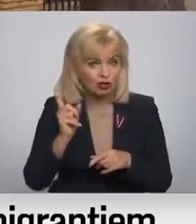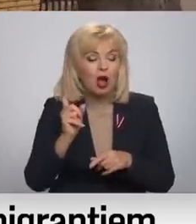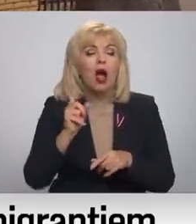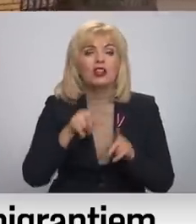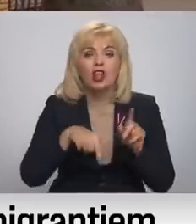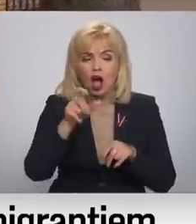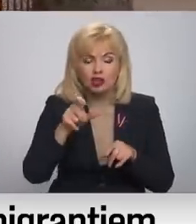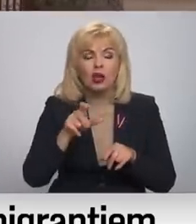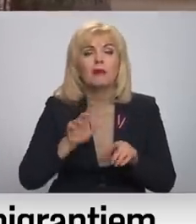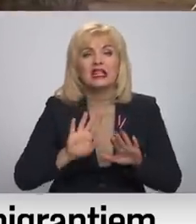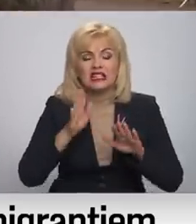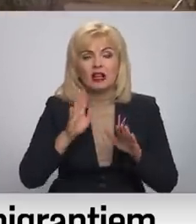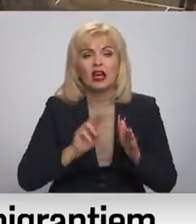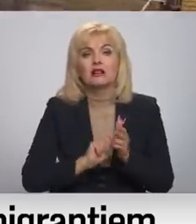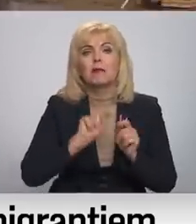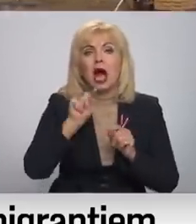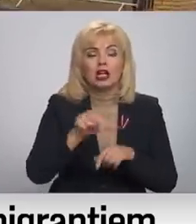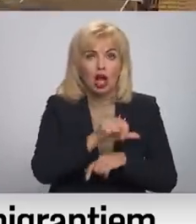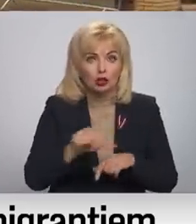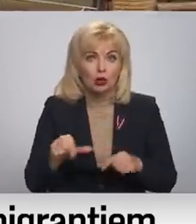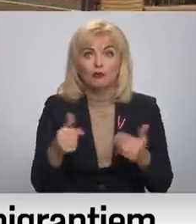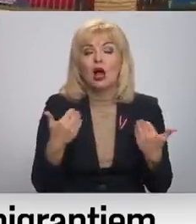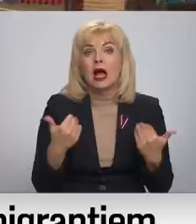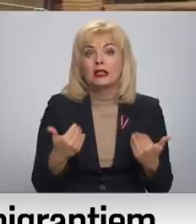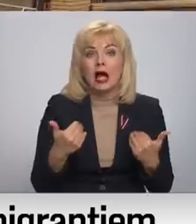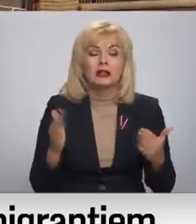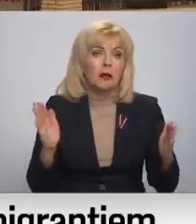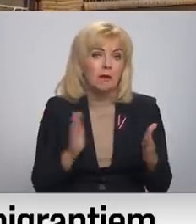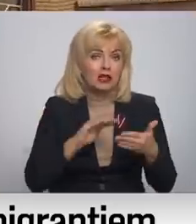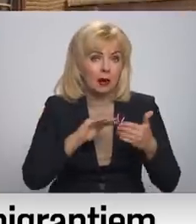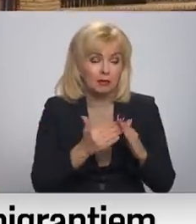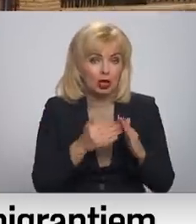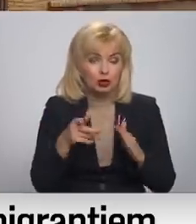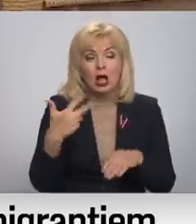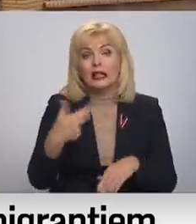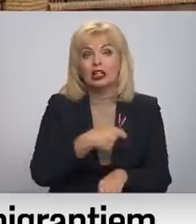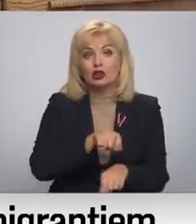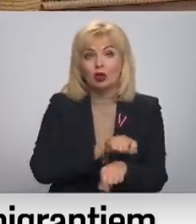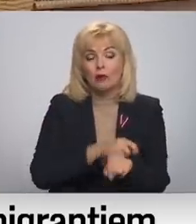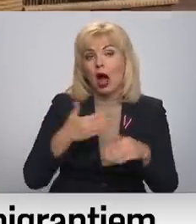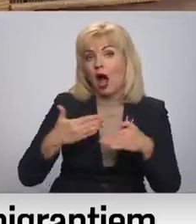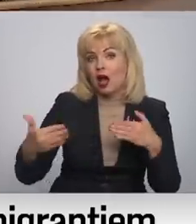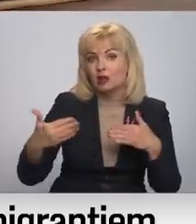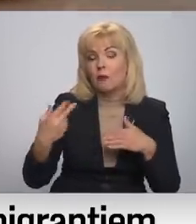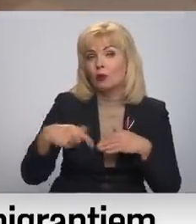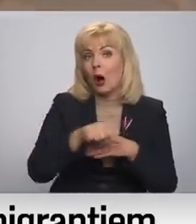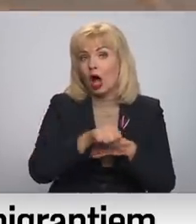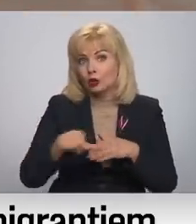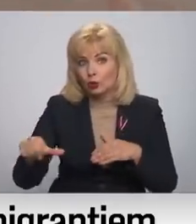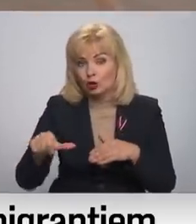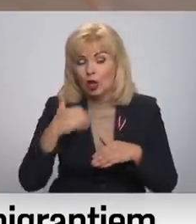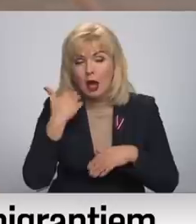nelikumīgi šķērsot robežu, un, piemēram, šobrīd mēs atrodamies salīdzinoši nelielā pilsētā, aptuveni 30 km attālumā no robežas